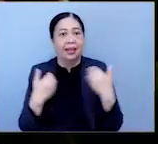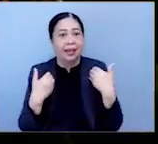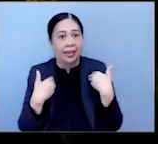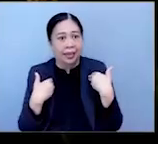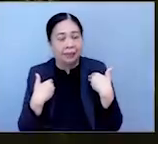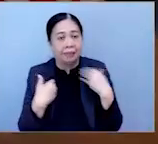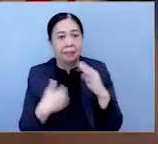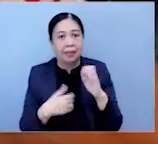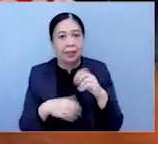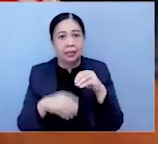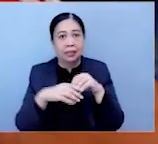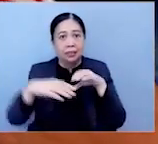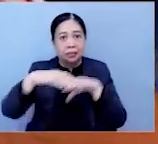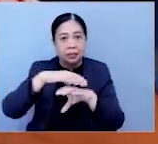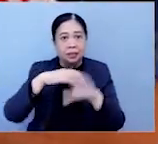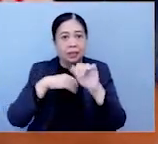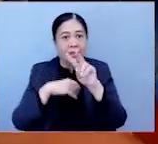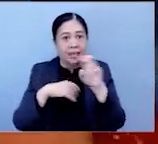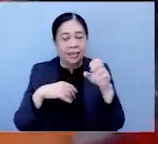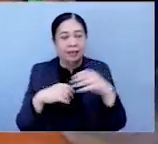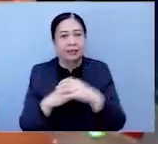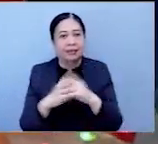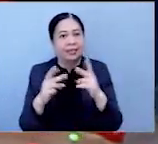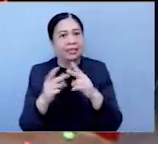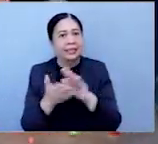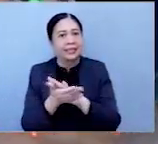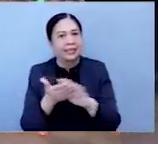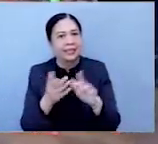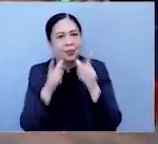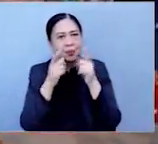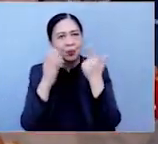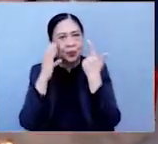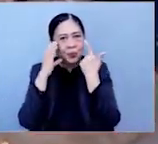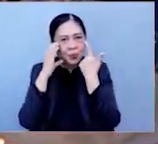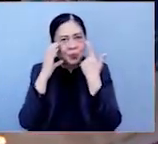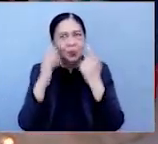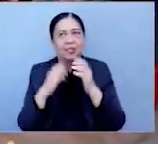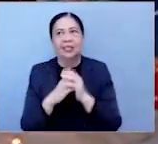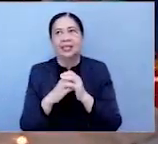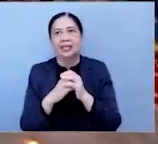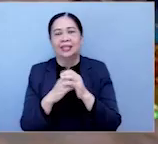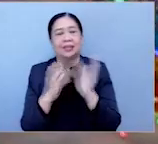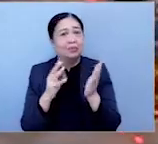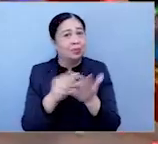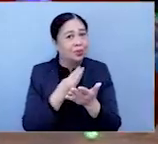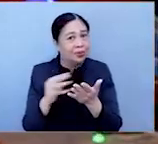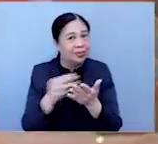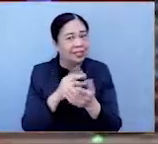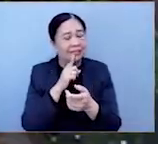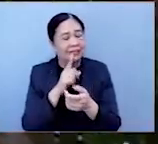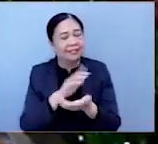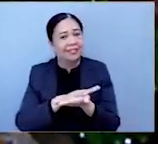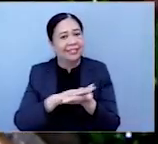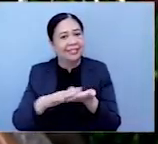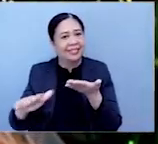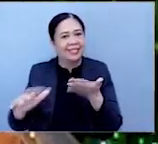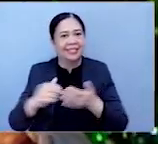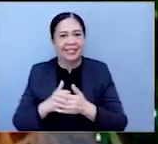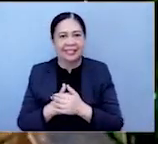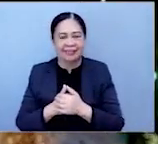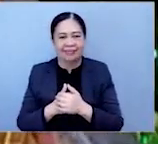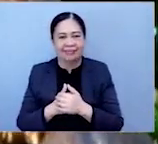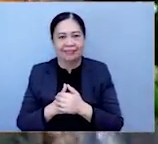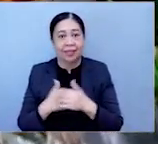Belen na nasa kuweba. It's really nice. It's so cool. And like, the music's also really nice.